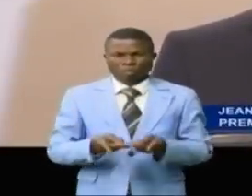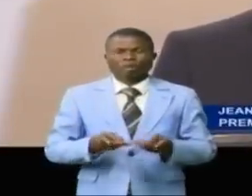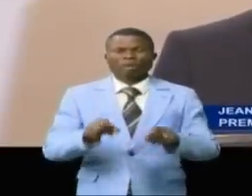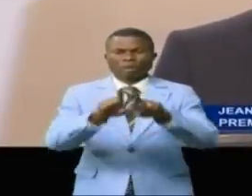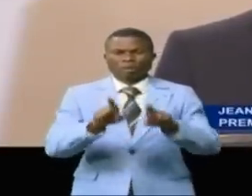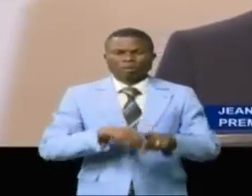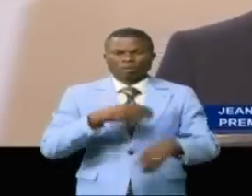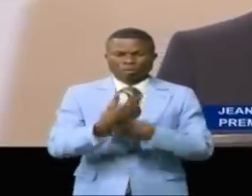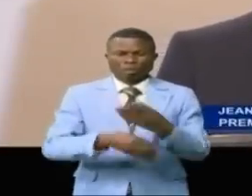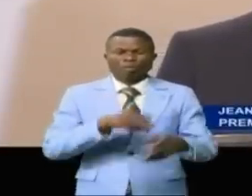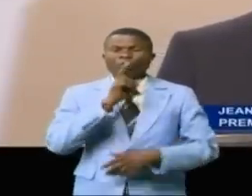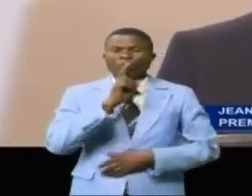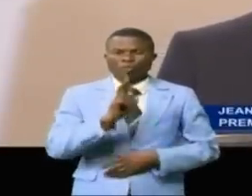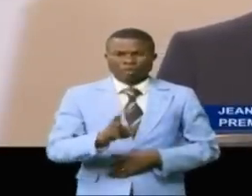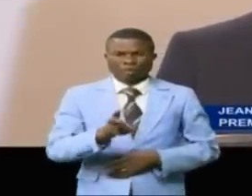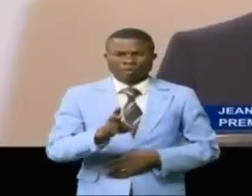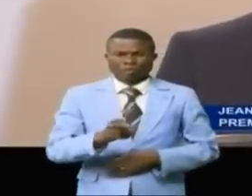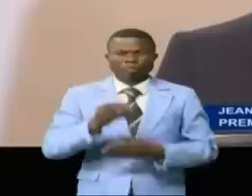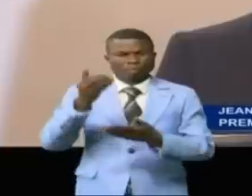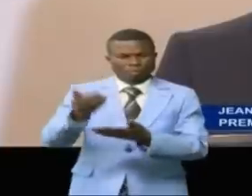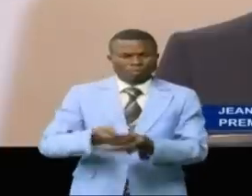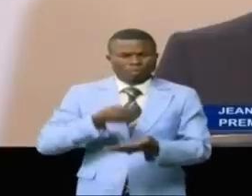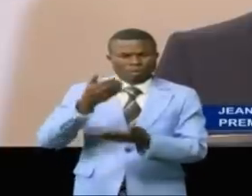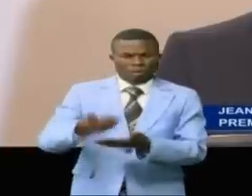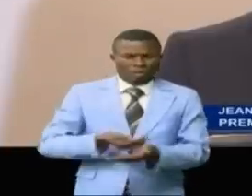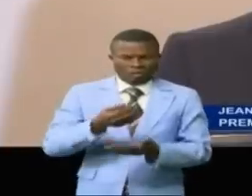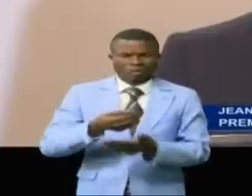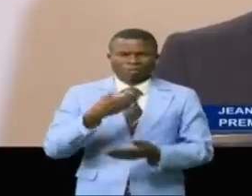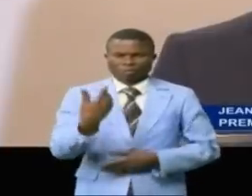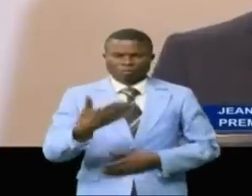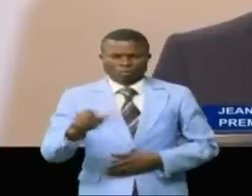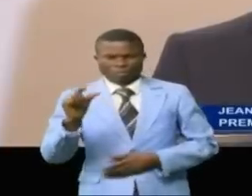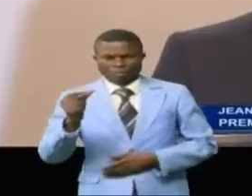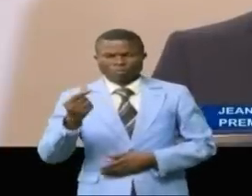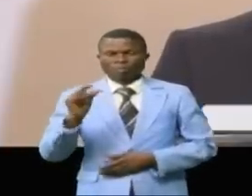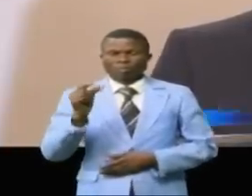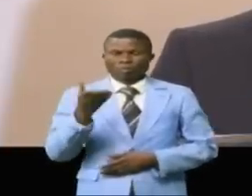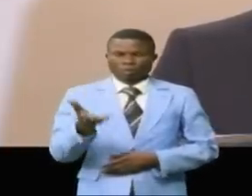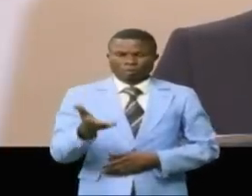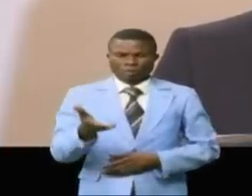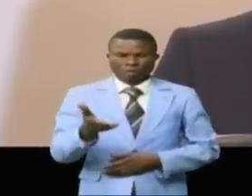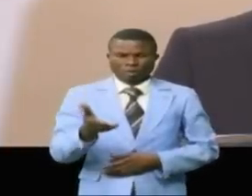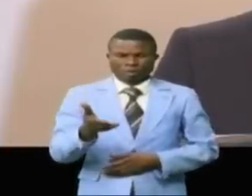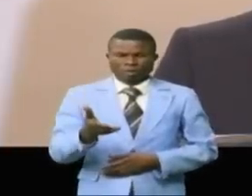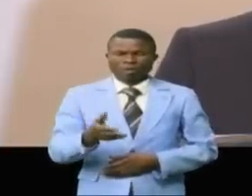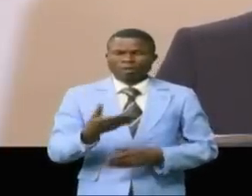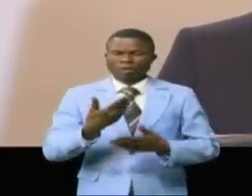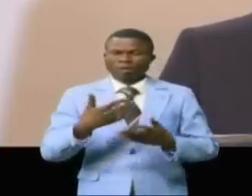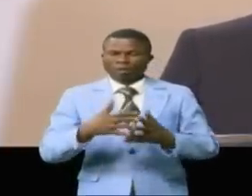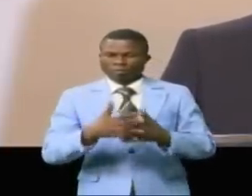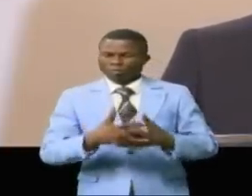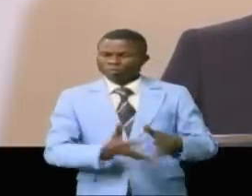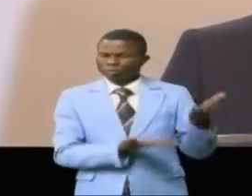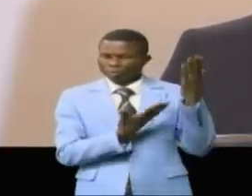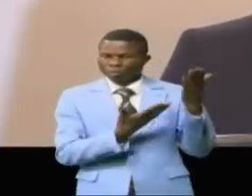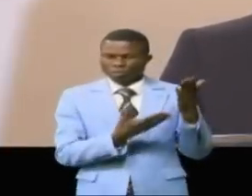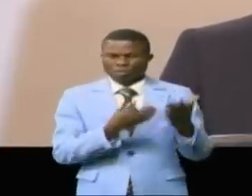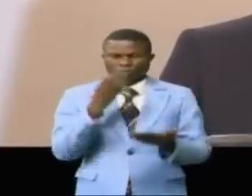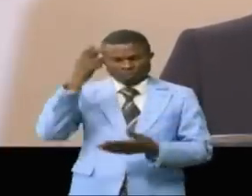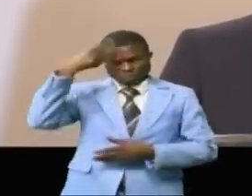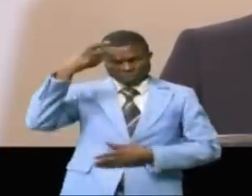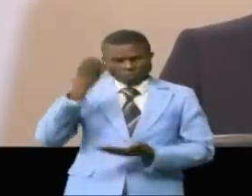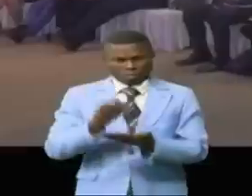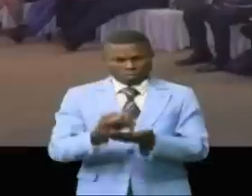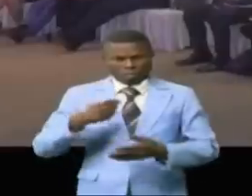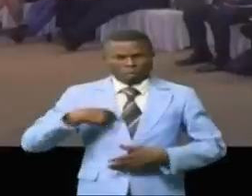faire réellement de l'exploitation artisanale de ces substances minérales un outil stratégique de notre politique